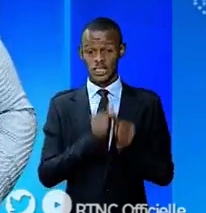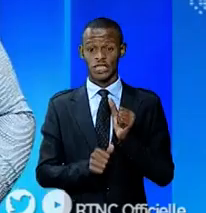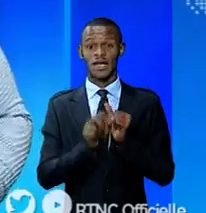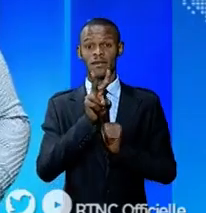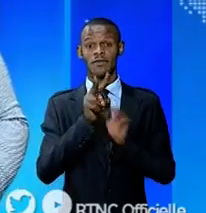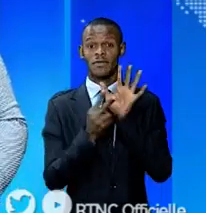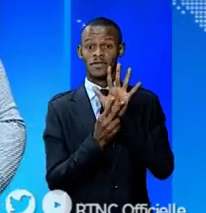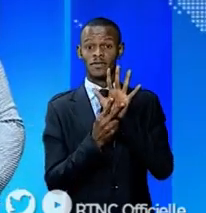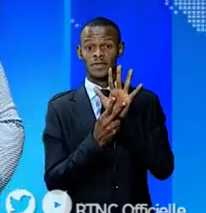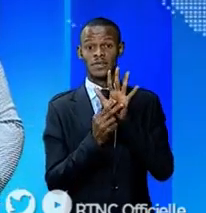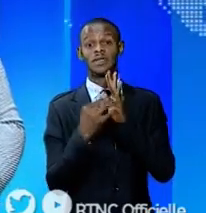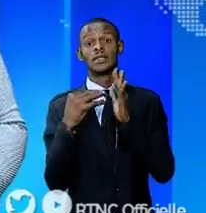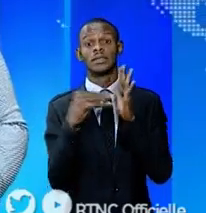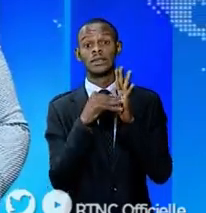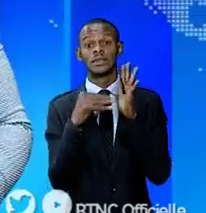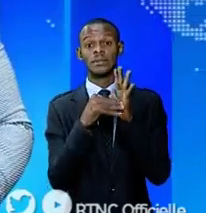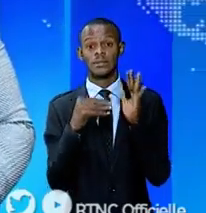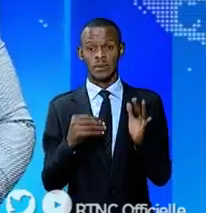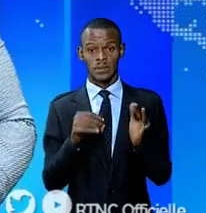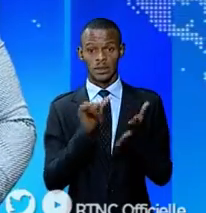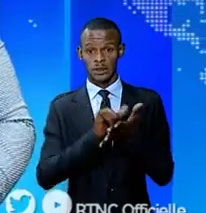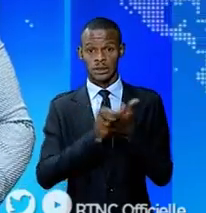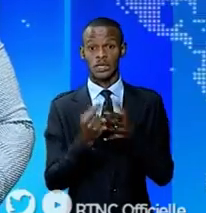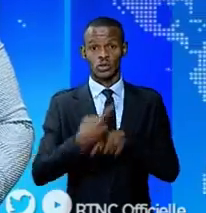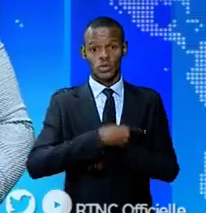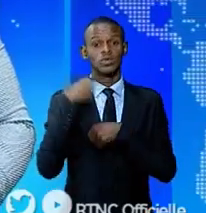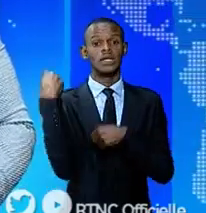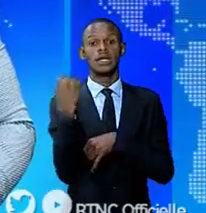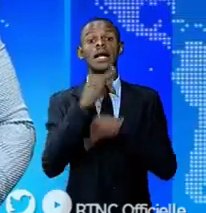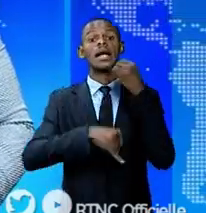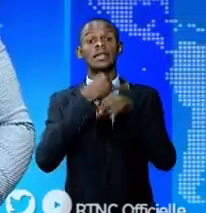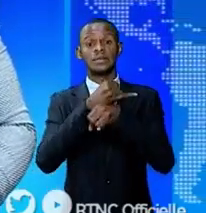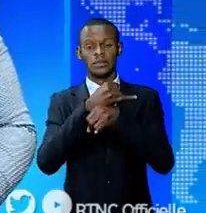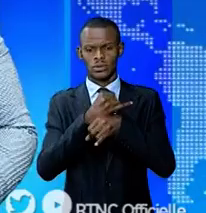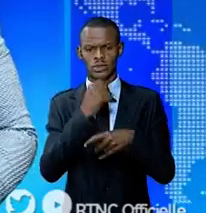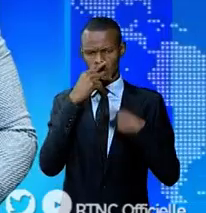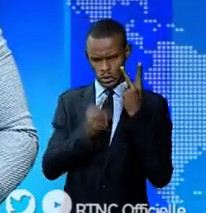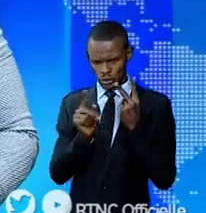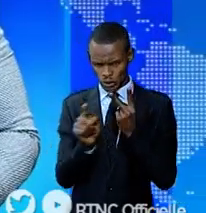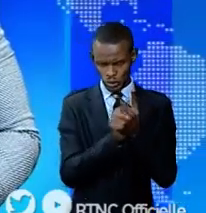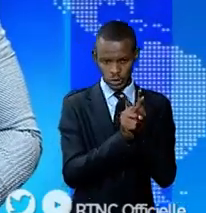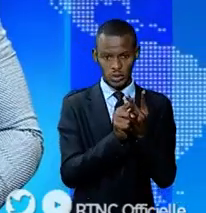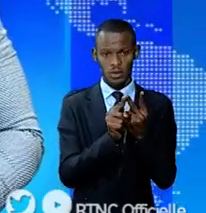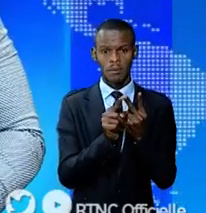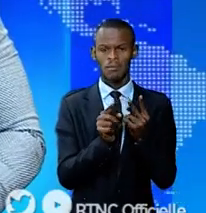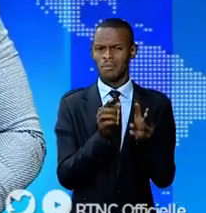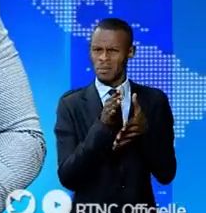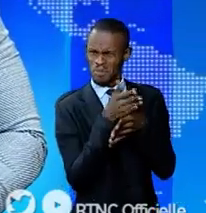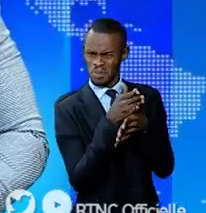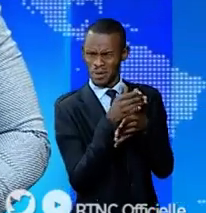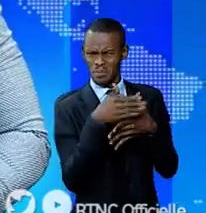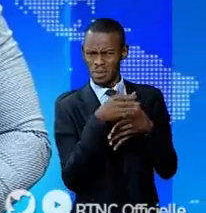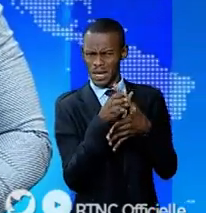de la Journée internationale du tourisme, un secteur qui a subi négativement l'impact de la COVID-19. Cette année, l'action est placée sur